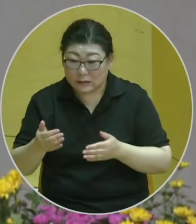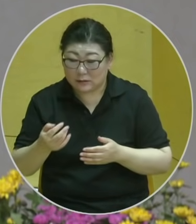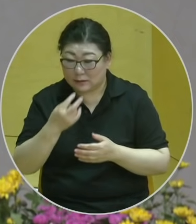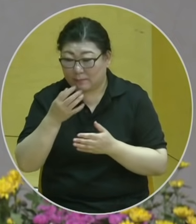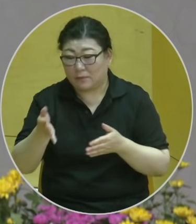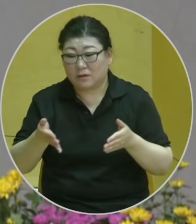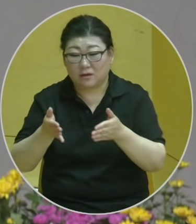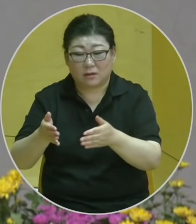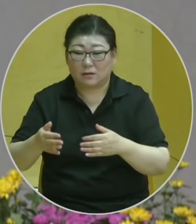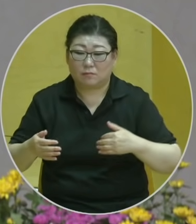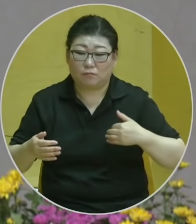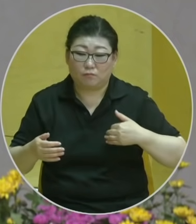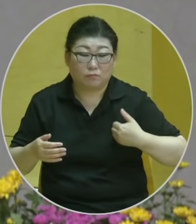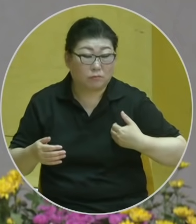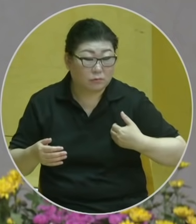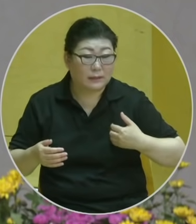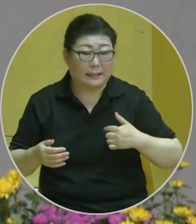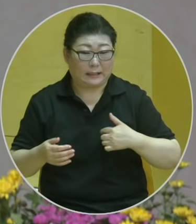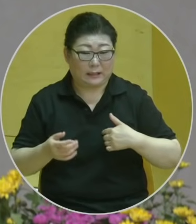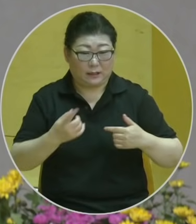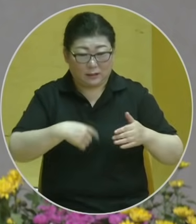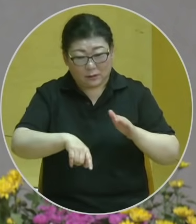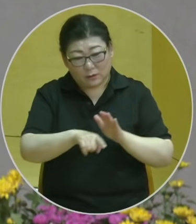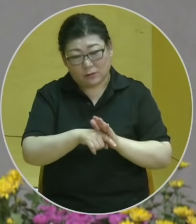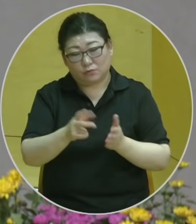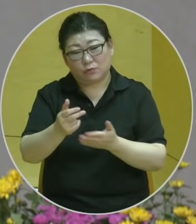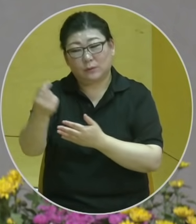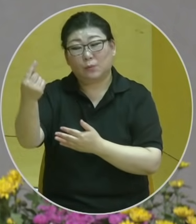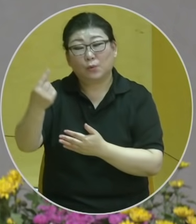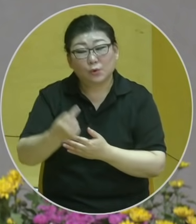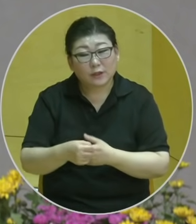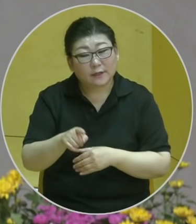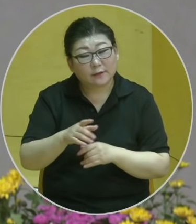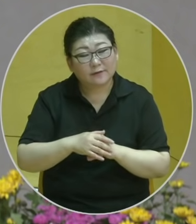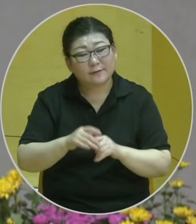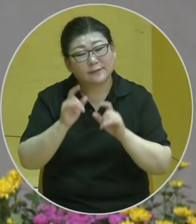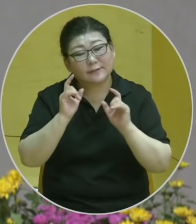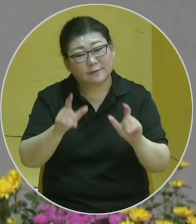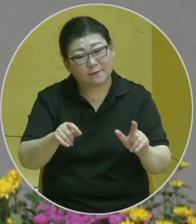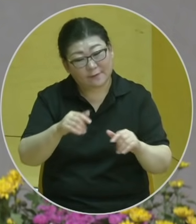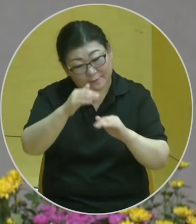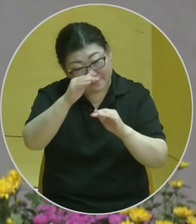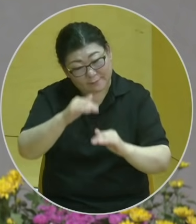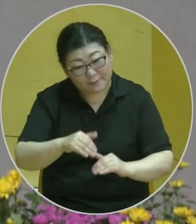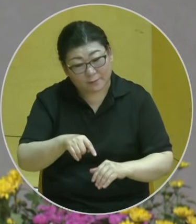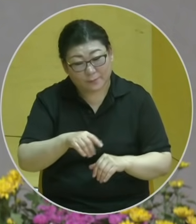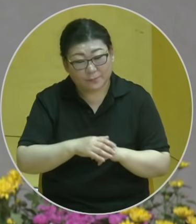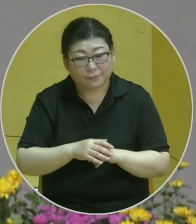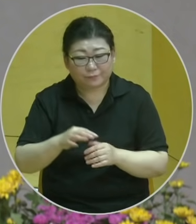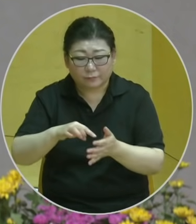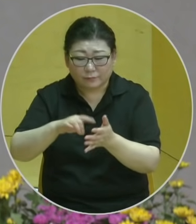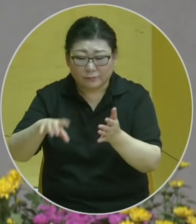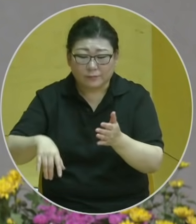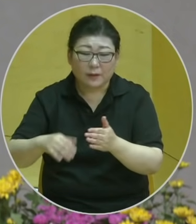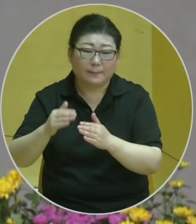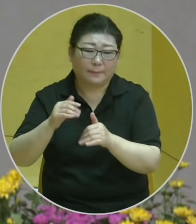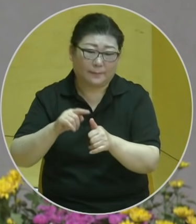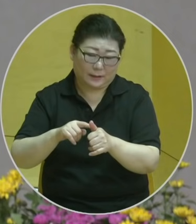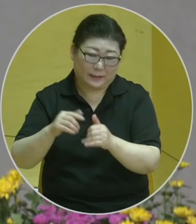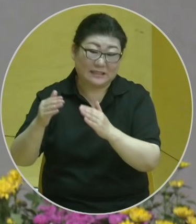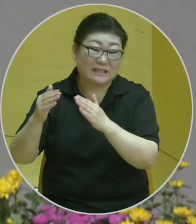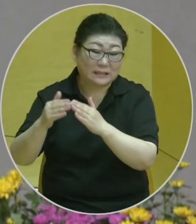위하여 주님께서 오셨다는 그 놀라운 위대한 선언을 바로 이 세리 마태의 집에서 주님이 선포하신